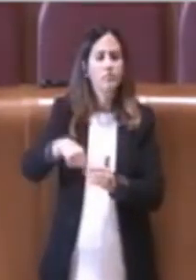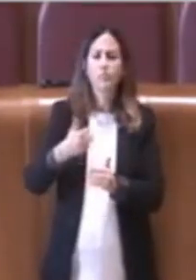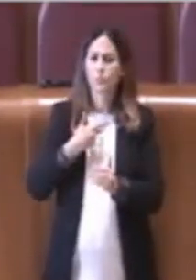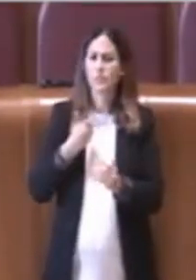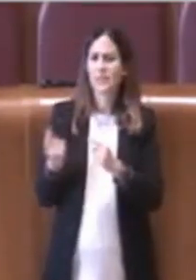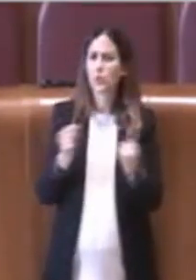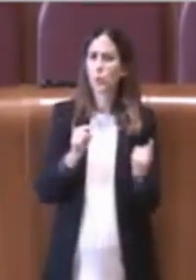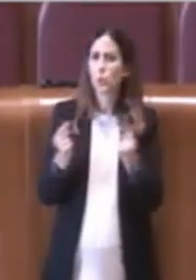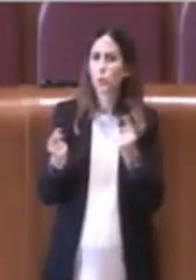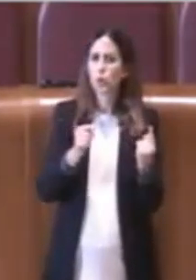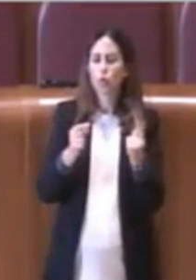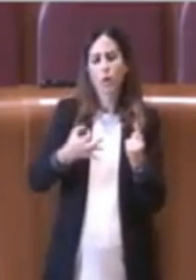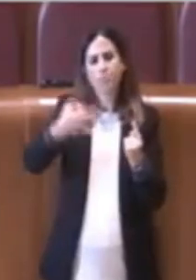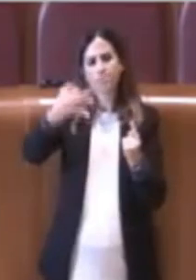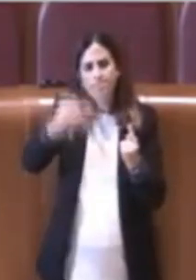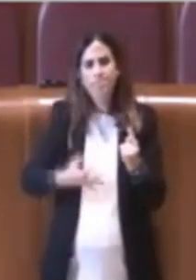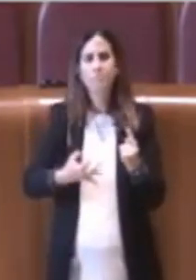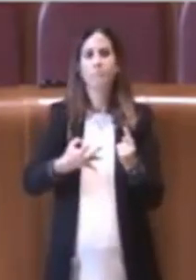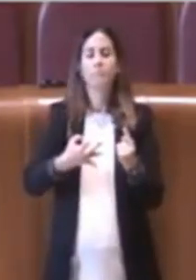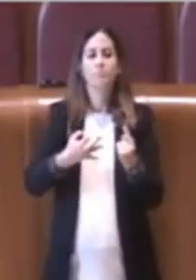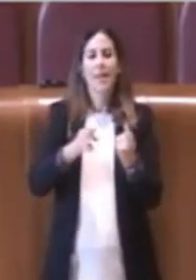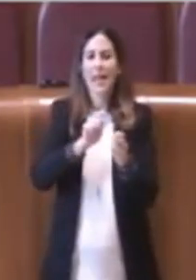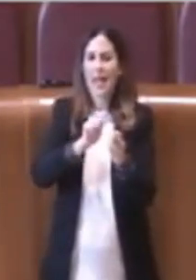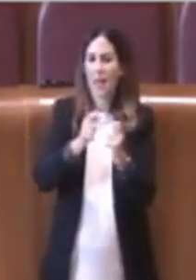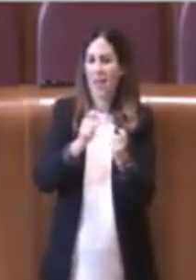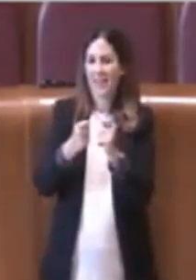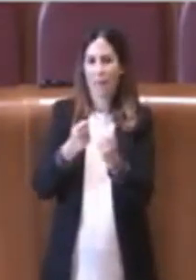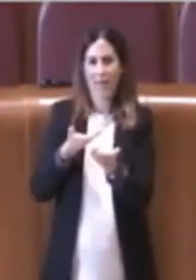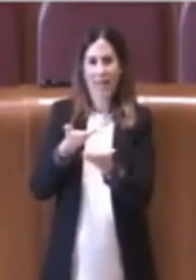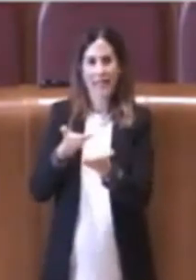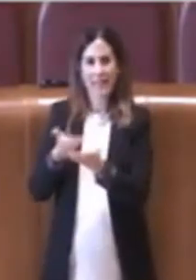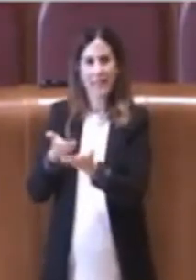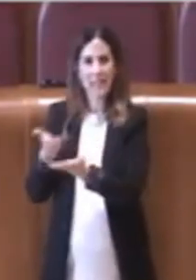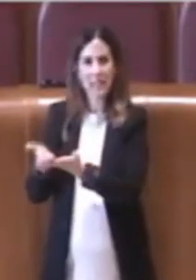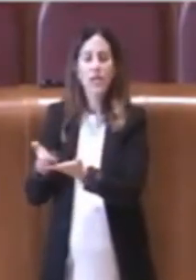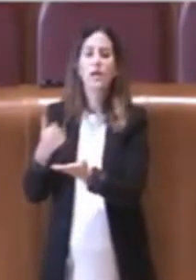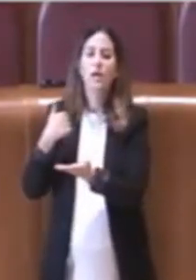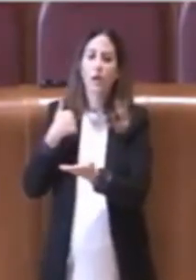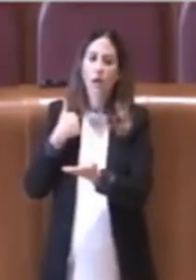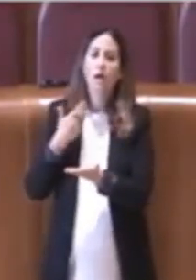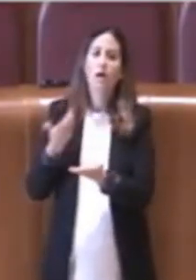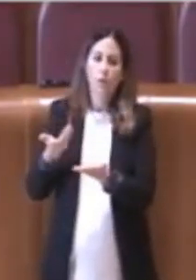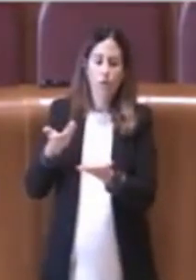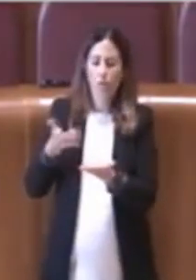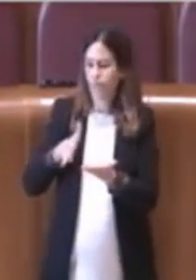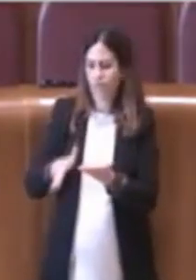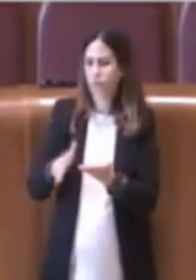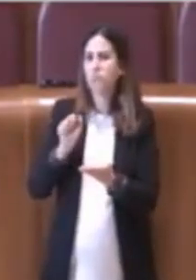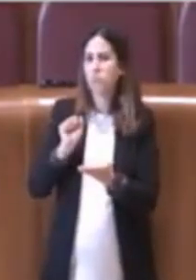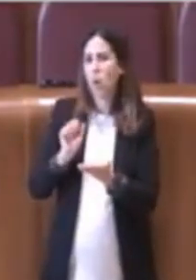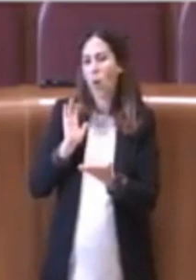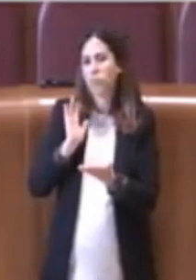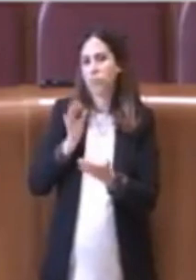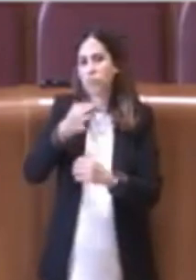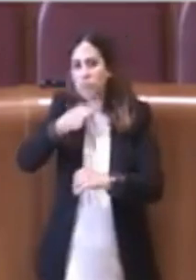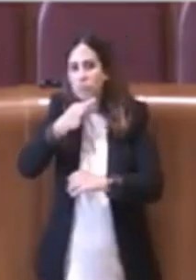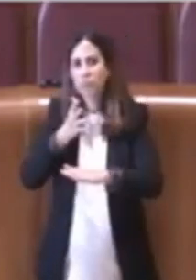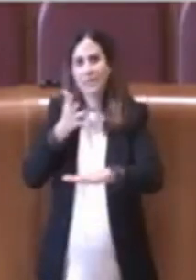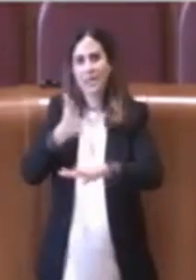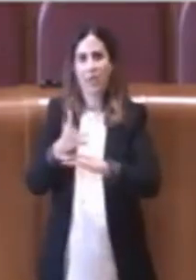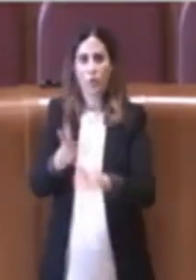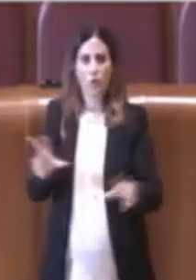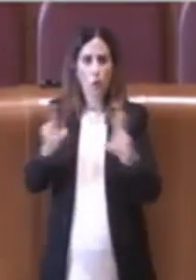che vengono che verranno presentati per cui mi riserverò di poter intervenire altre volte nell'ambito della discussione grazie